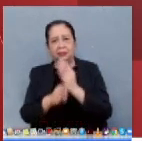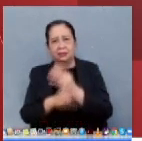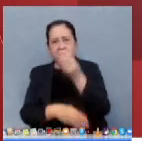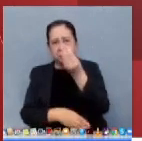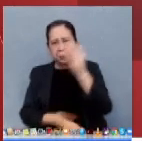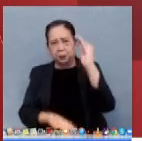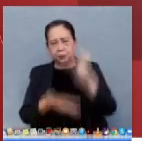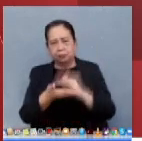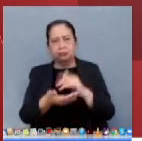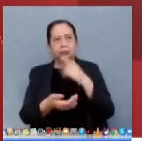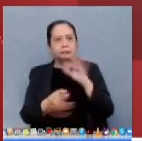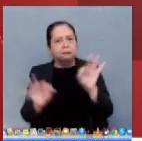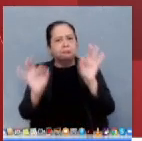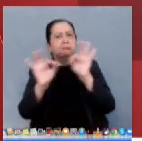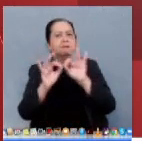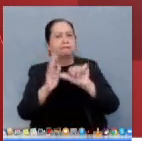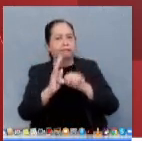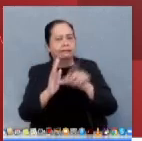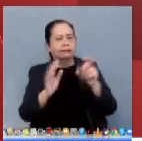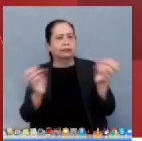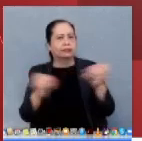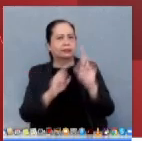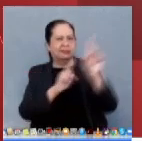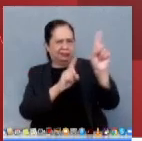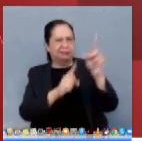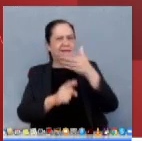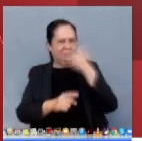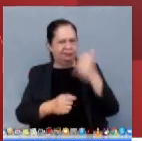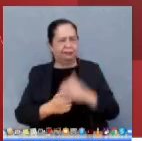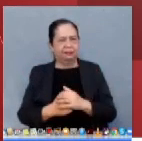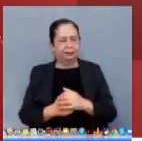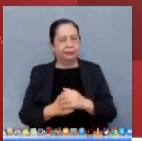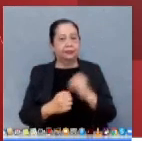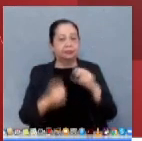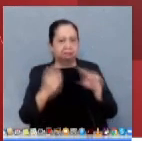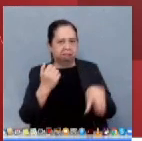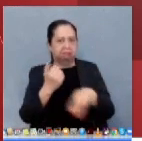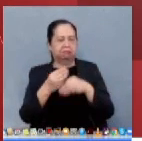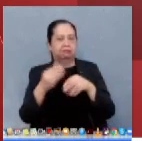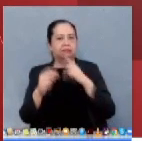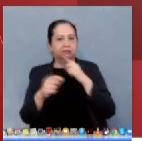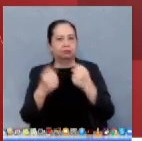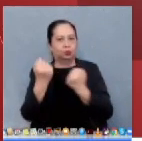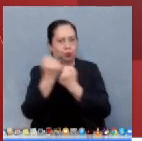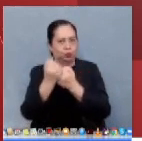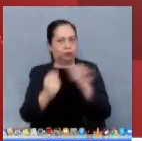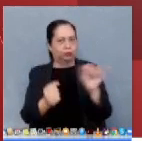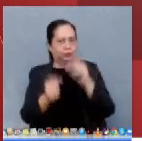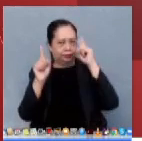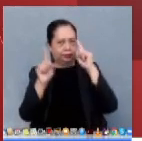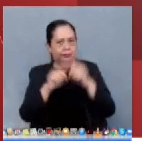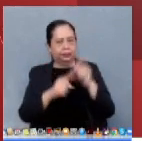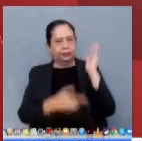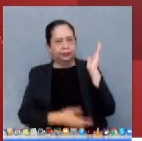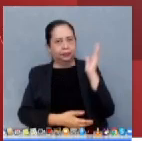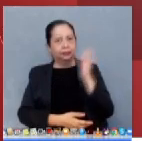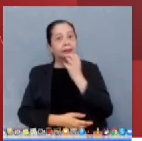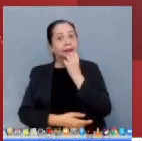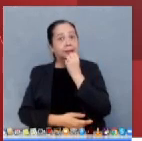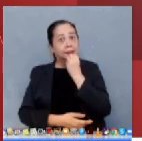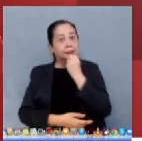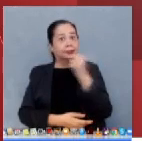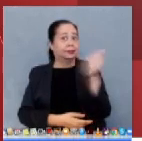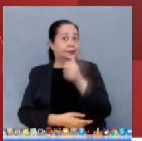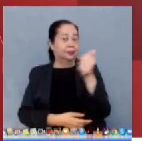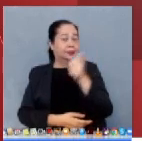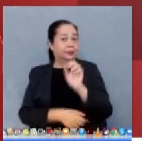daw talaga sa opisina ang papasukin. Sinigundahan niya ni Rosalie San Diego. Makakatipid na sa pamasahe ang mga empleyado,